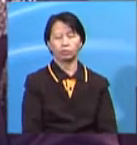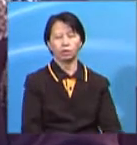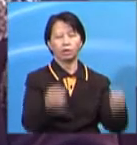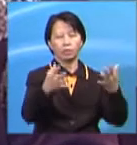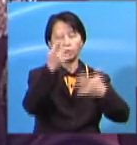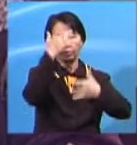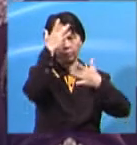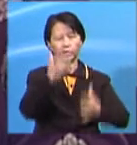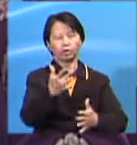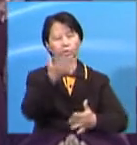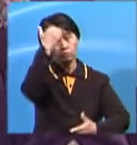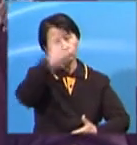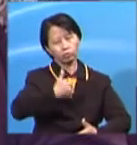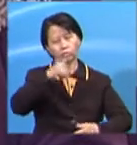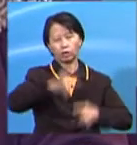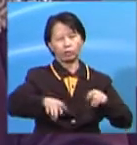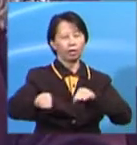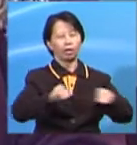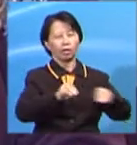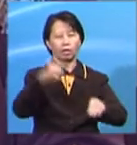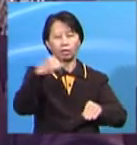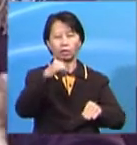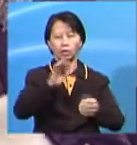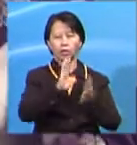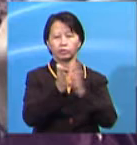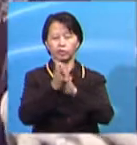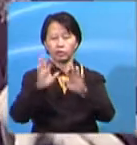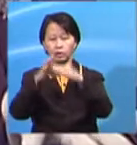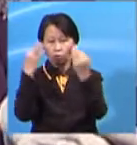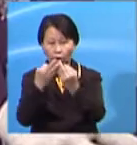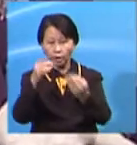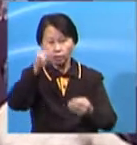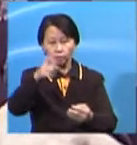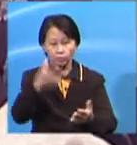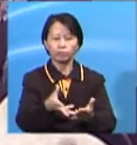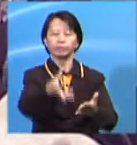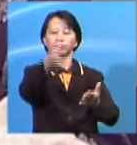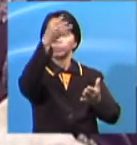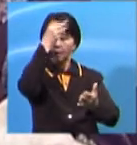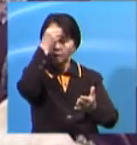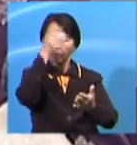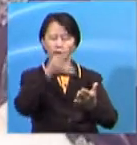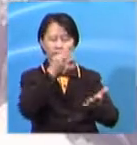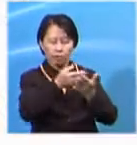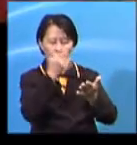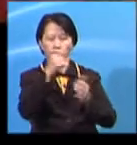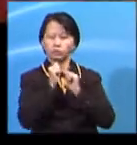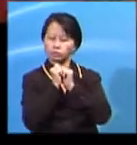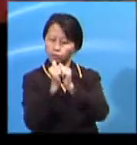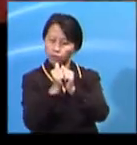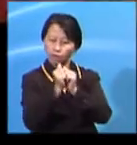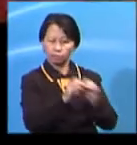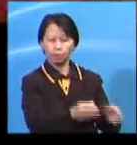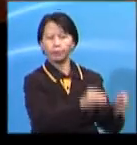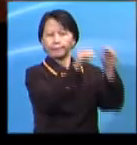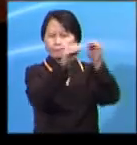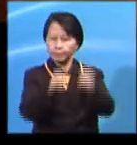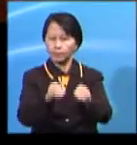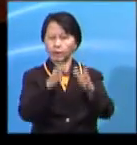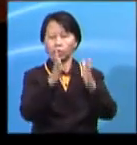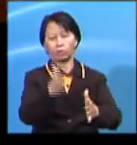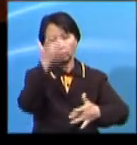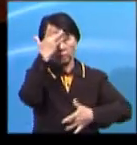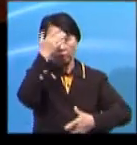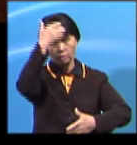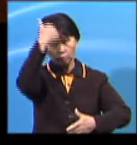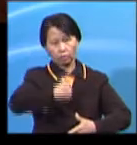tidak boleh bergerak. Jadi keluarga perlu belajar untuk bersama-sama memindahkan pesakit strok. Dan